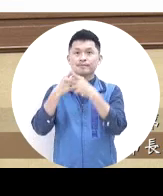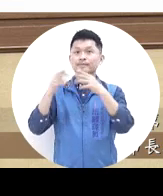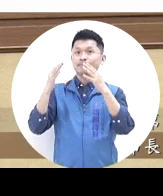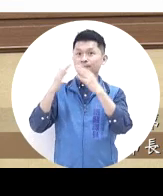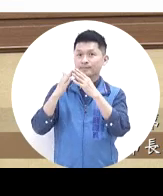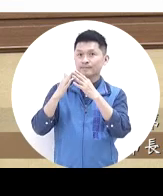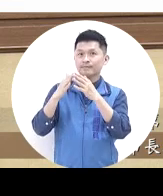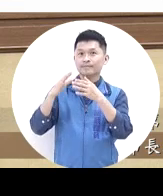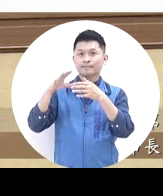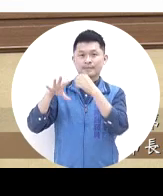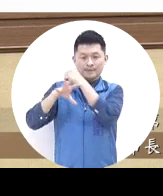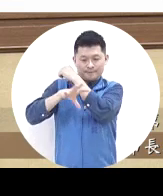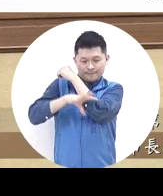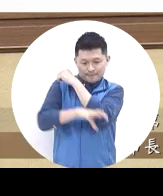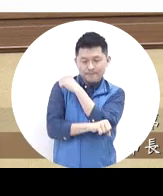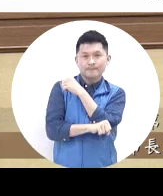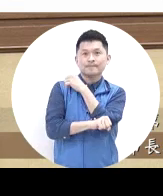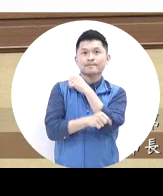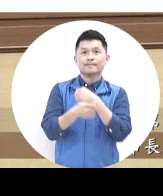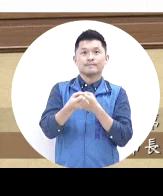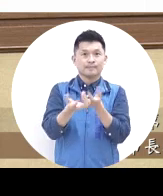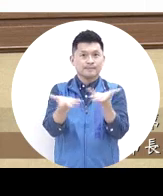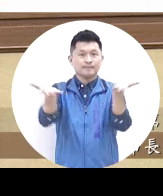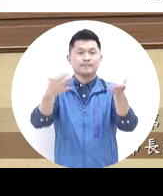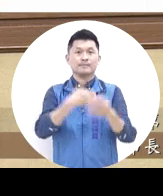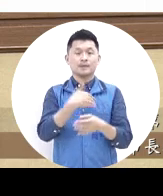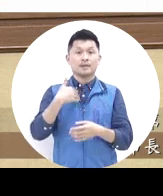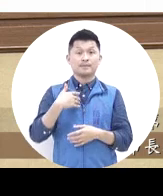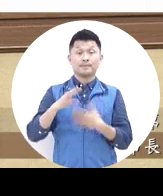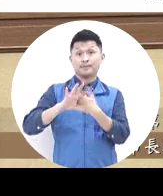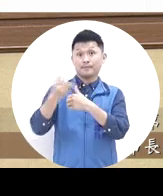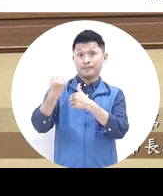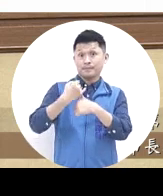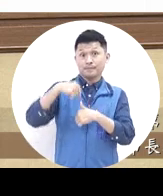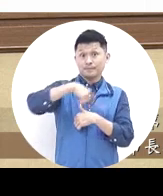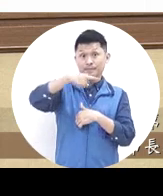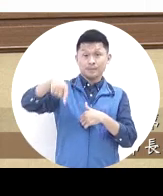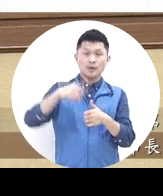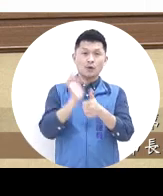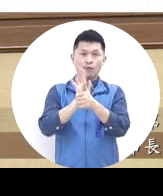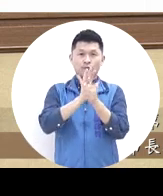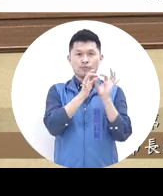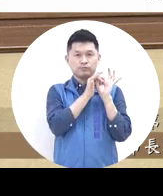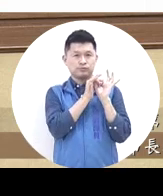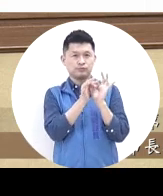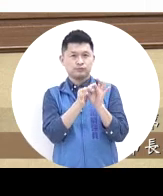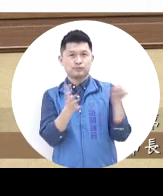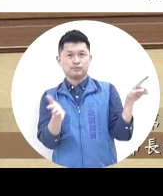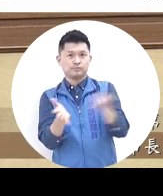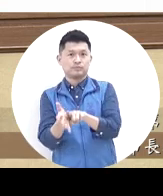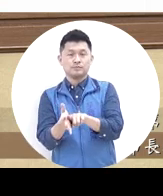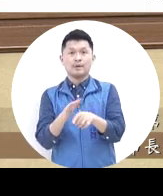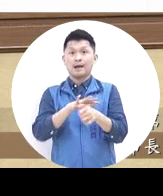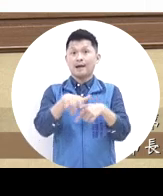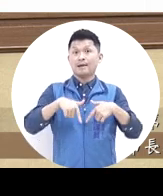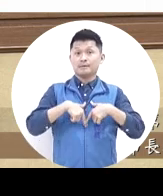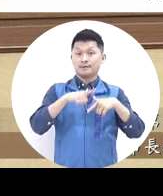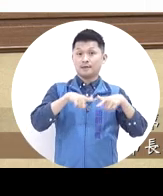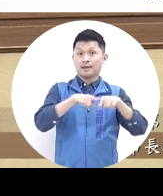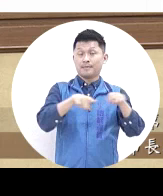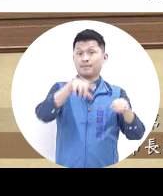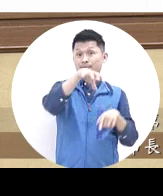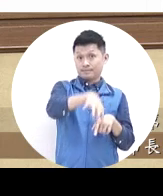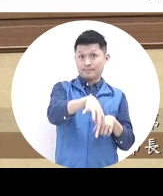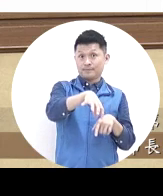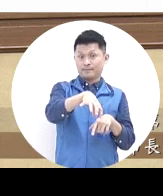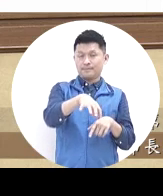根来发展。至于新住民的朋友，我们会用一站式的服务及爱心大平台的关怀计划，推动